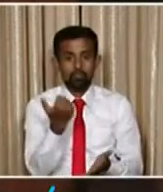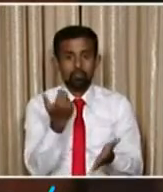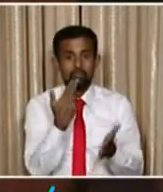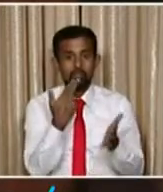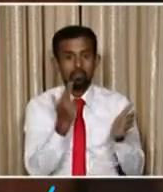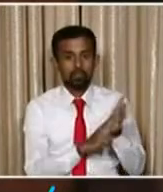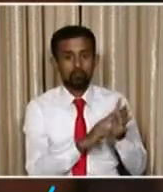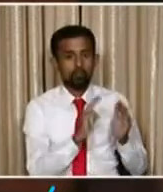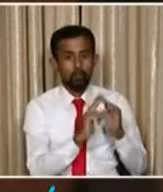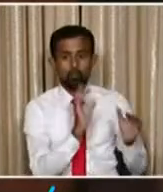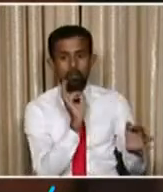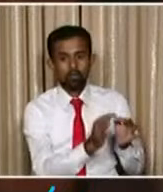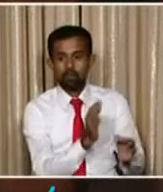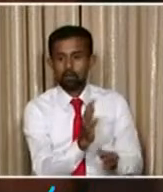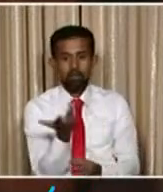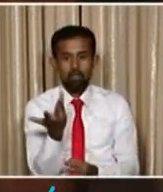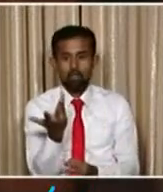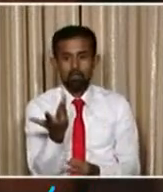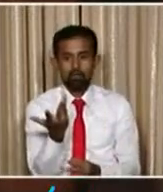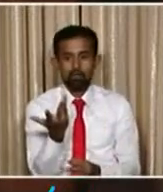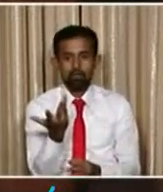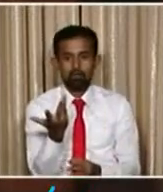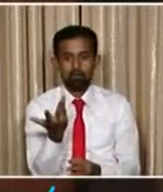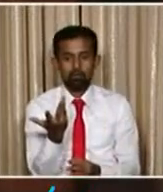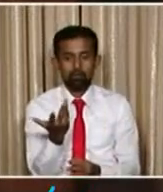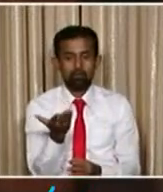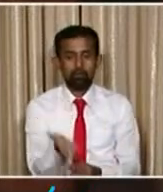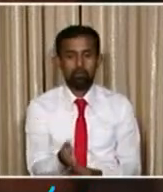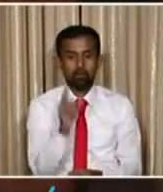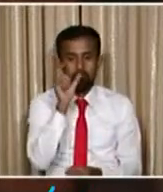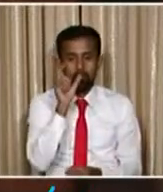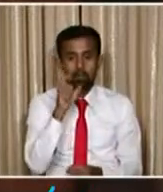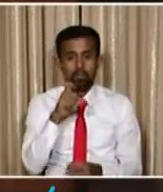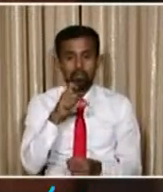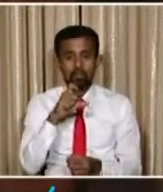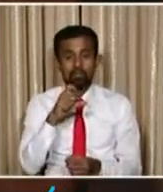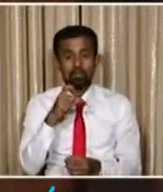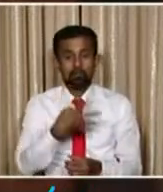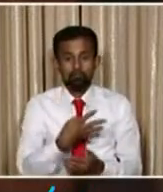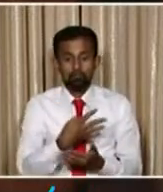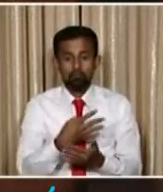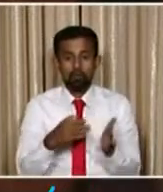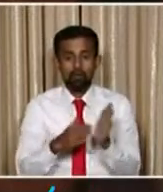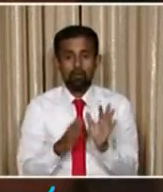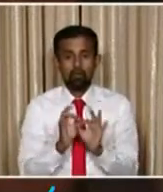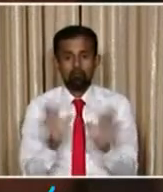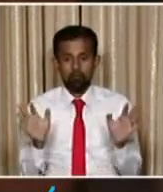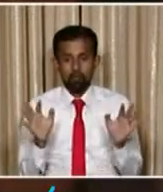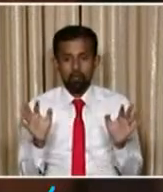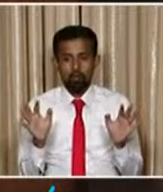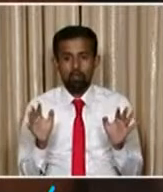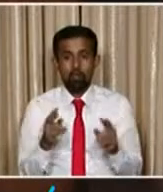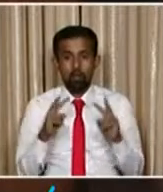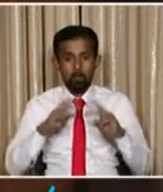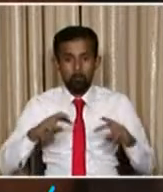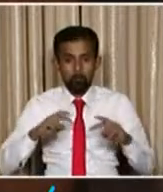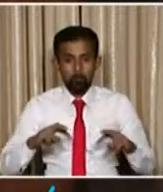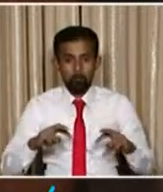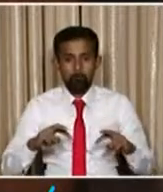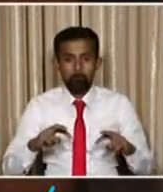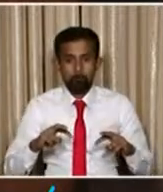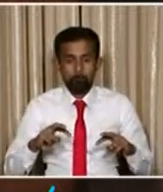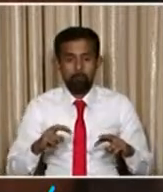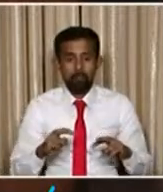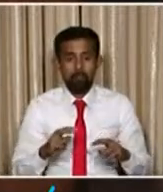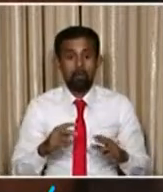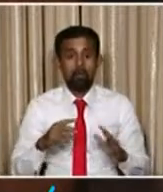ගිනි තියන්නේ නැහනේ කියලා කියනවා. දැන් මෙතුම බලන්නකෝ channel 4 එකෙන් නිවුස් එකක් දීලා තියෙනවා ඒක පරීක්ෂණයේ ජාත්‍යන්තර පරීක්ෂණයක්